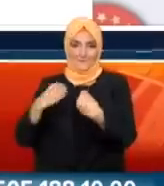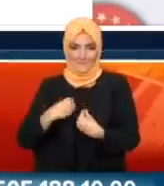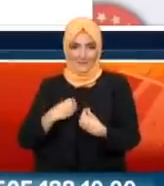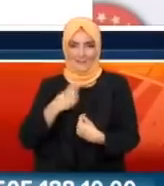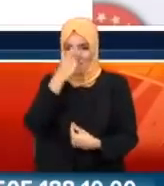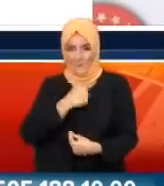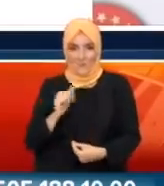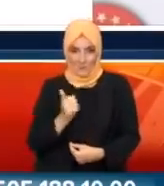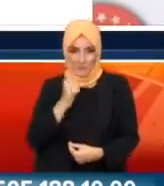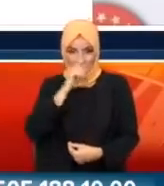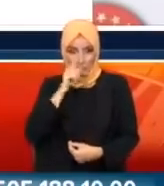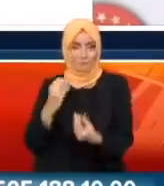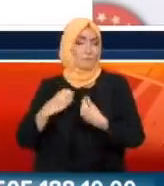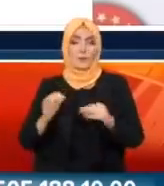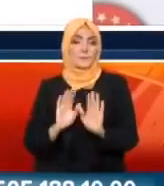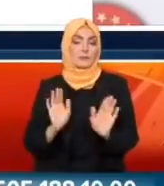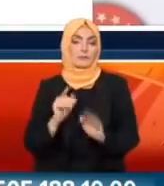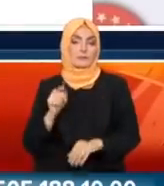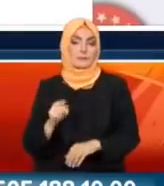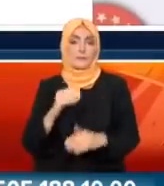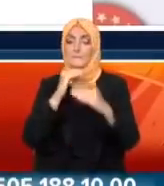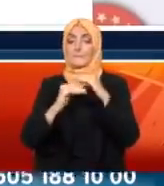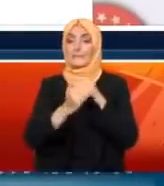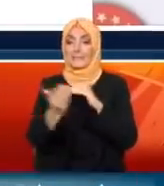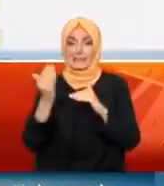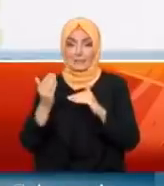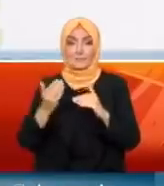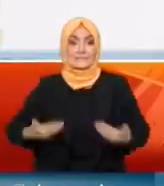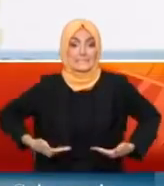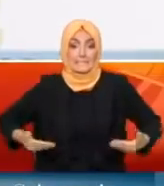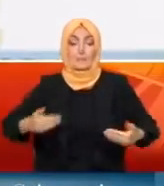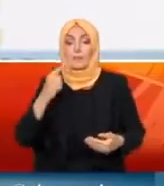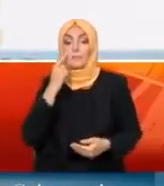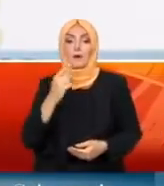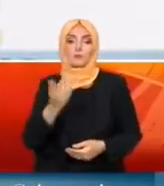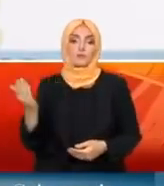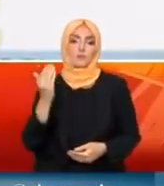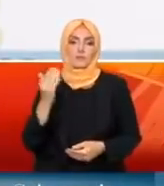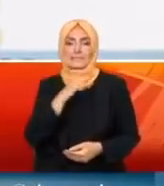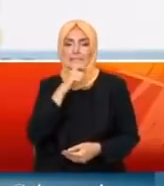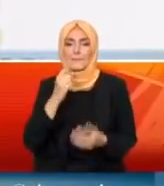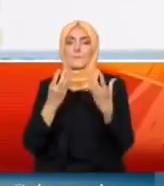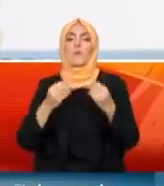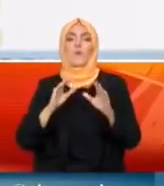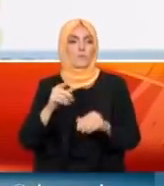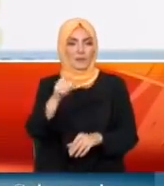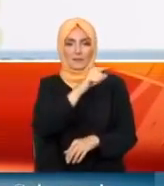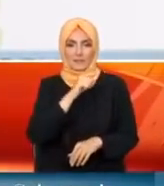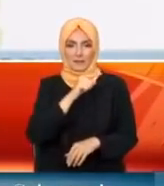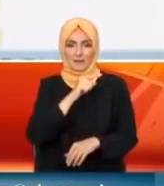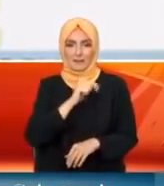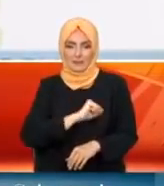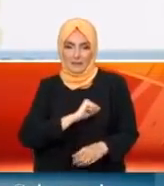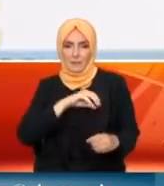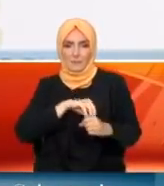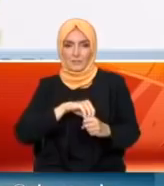kara gözümüze bakarak vermiyor. Milletimiz hizmete bakıyor. Samimi olmayanlar, yüreğinde ülke